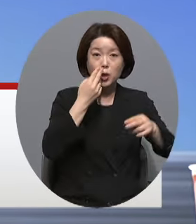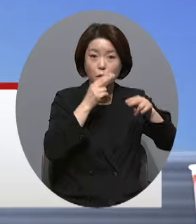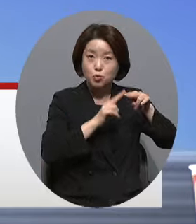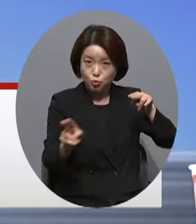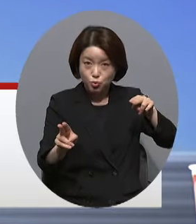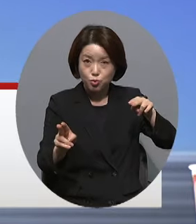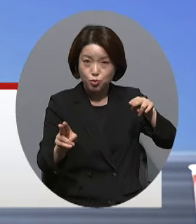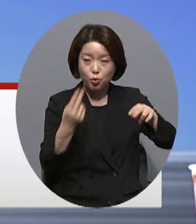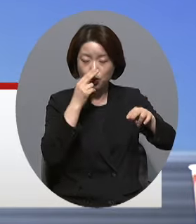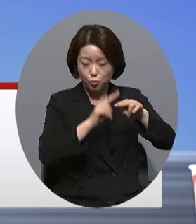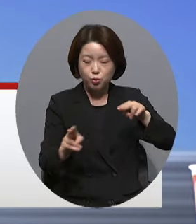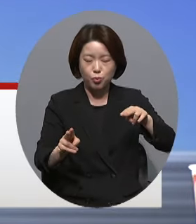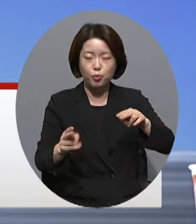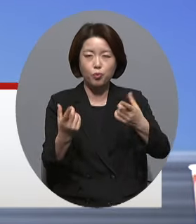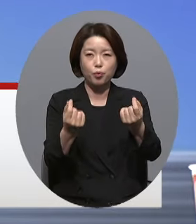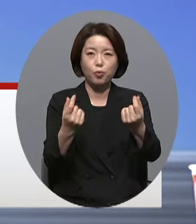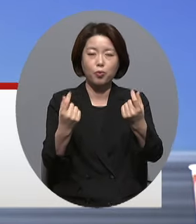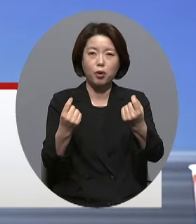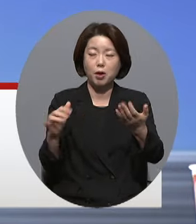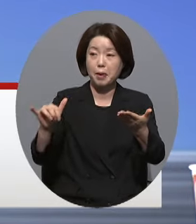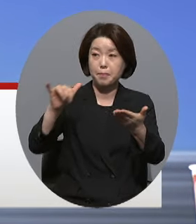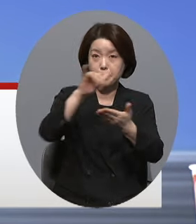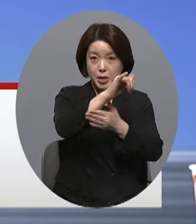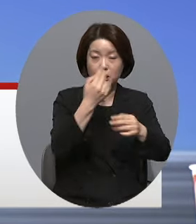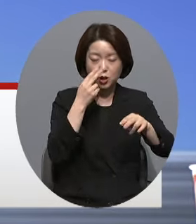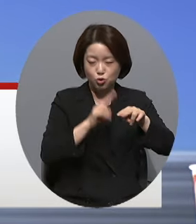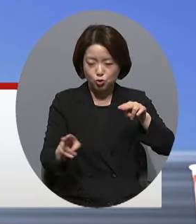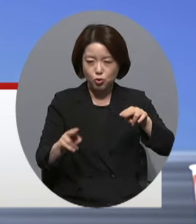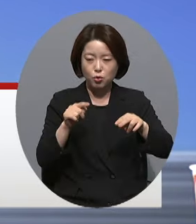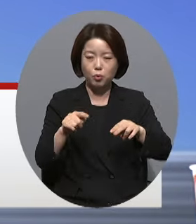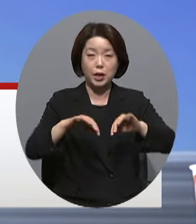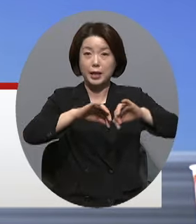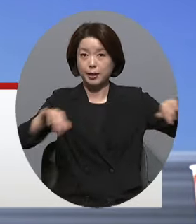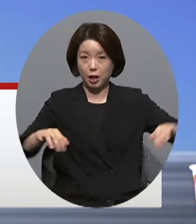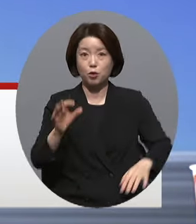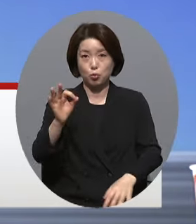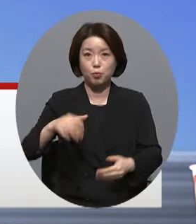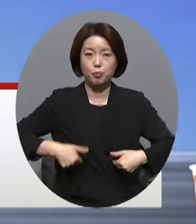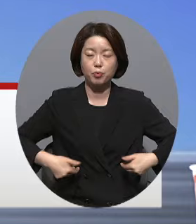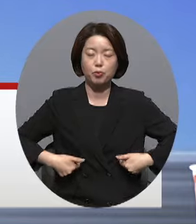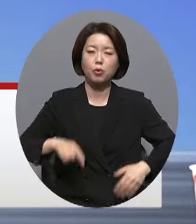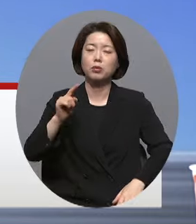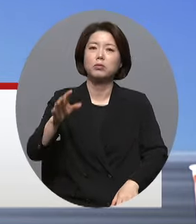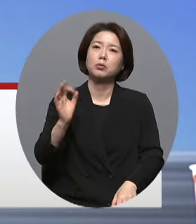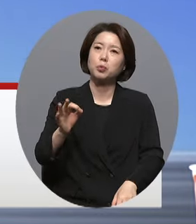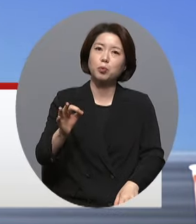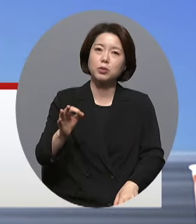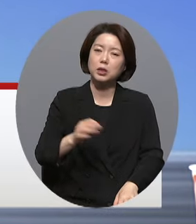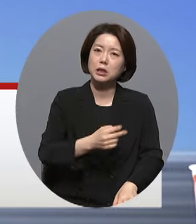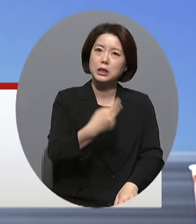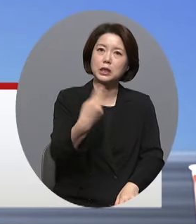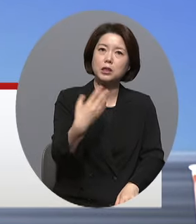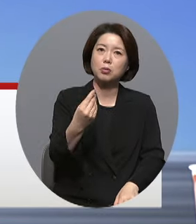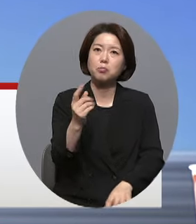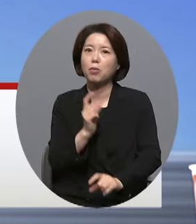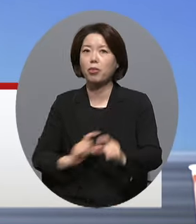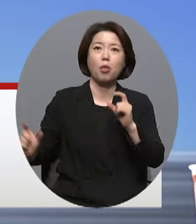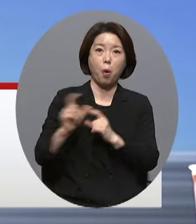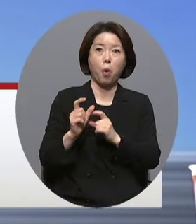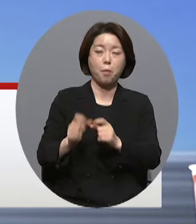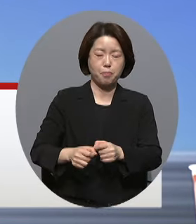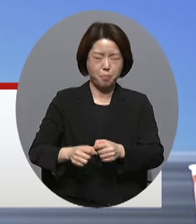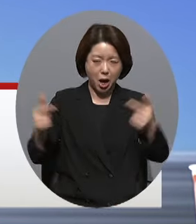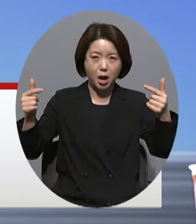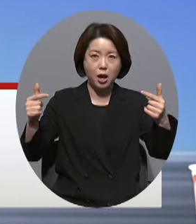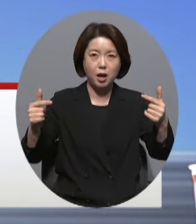유류비 이 휴발유 값이 말이죠. 비행기에 들어가는 이제 특수 휴발유가 따로 있습니다만 그 비용이 2천만 원이 증가를